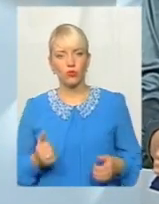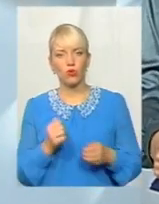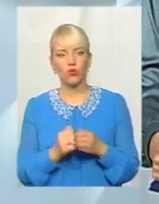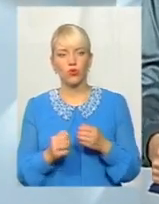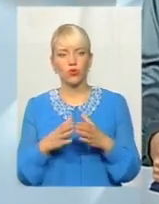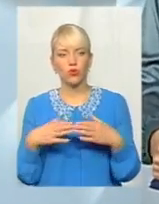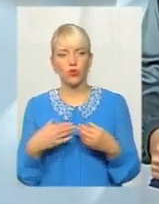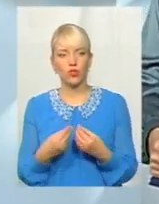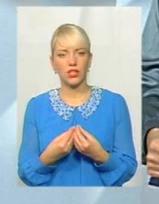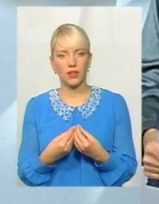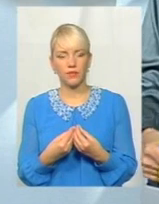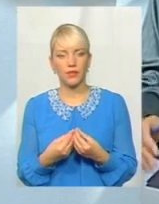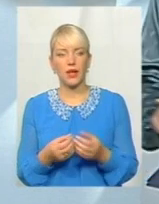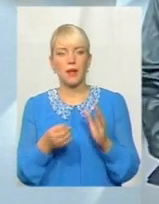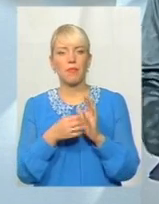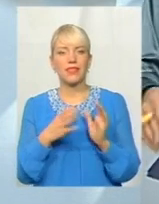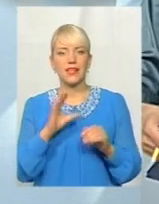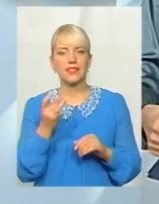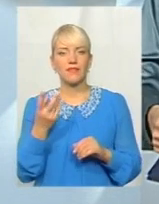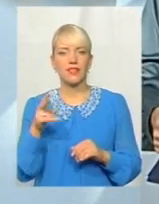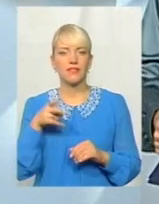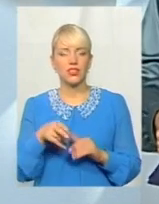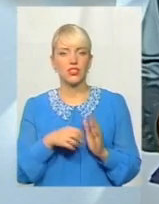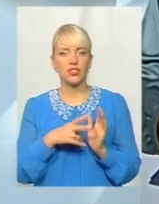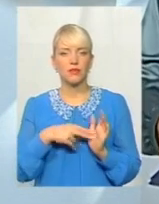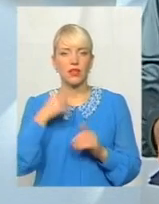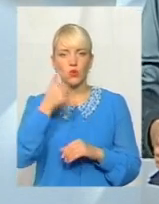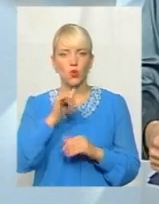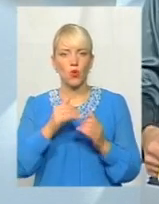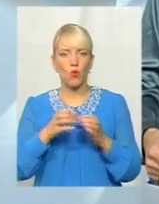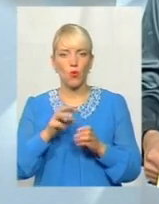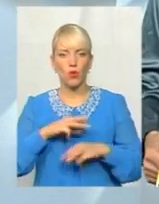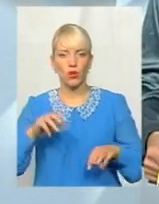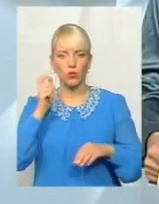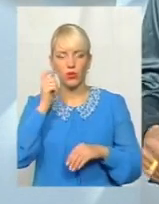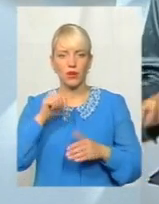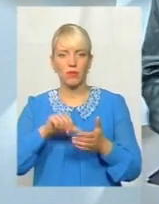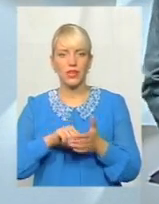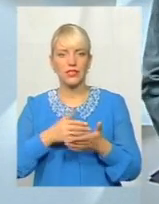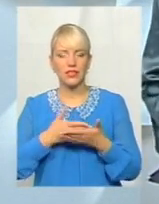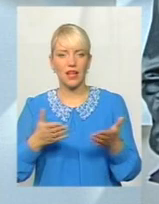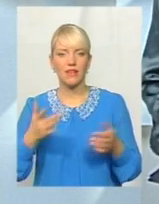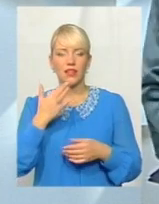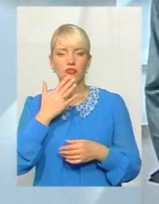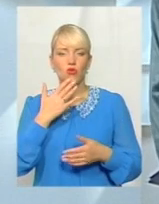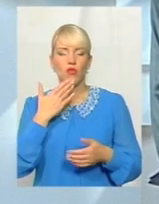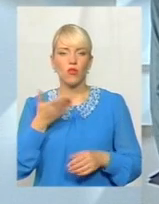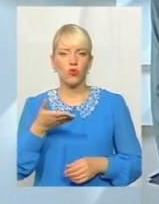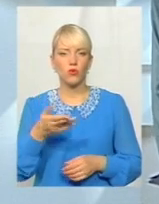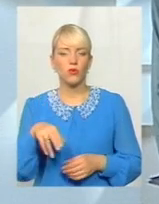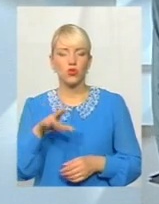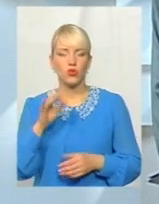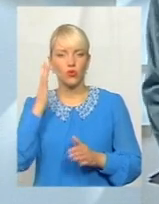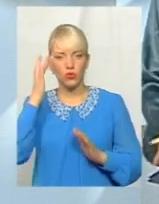Так. Власне, 15 вересня 2017 року і уряд України представив ту національну доповідь щодо цілей